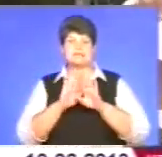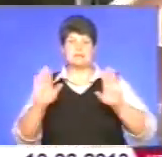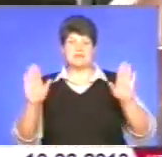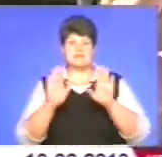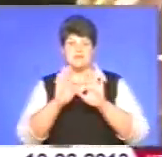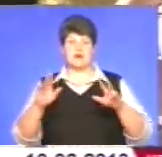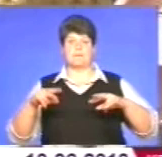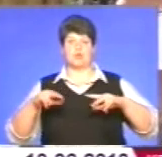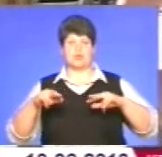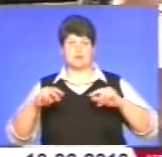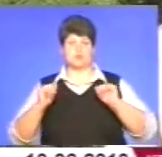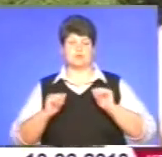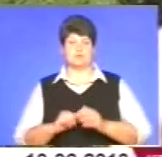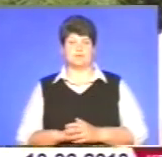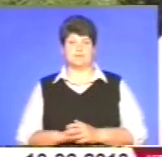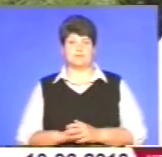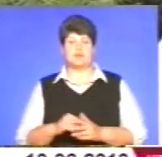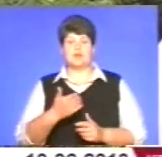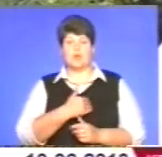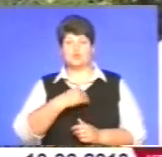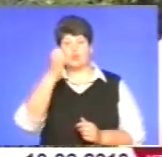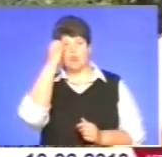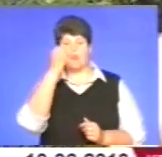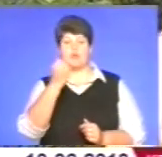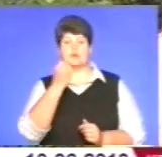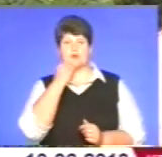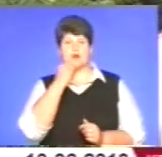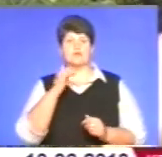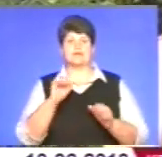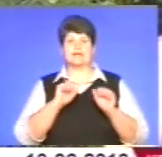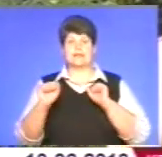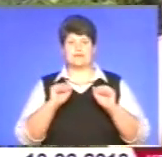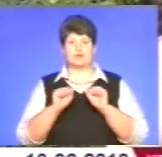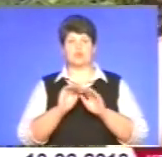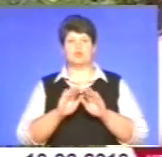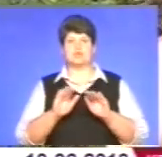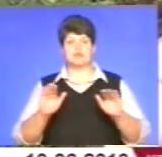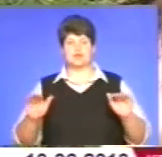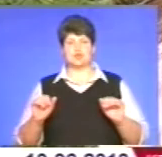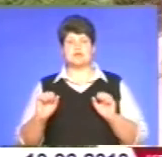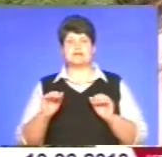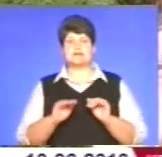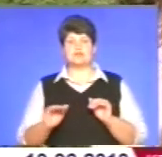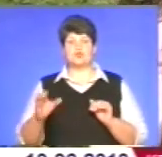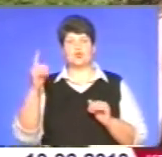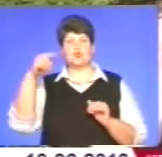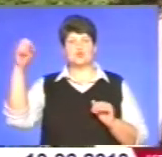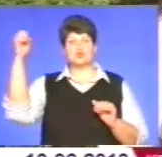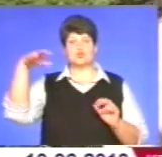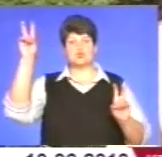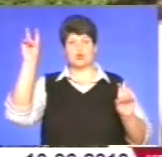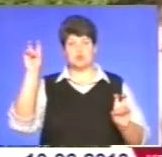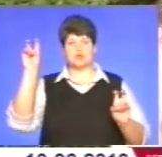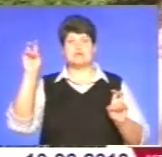Співаємо, танцюємо. Я хочу подякувати керівнику дитячого садочка Сонечку за